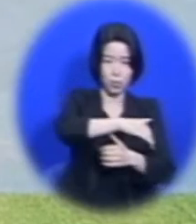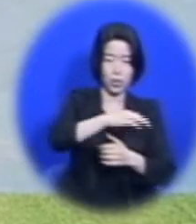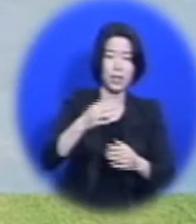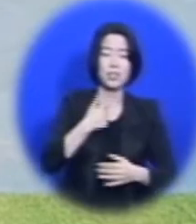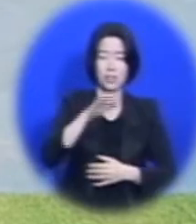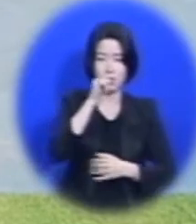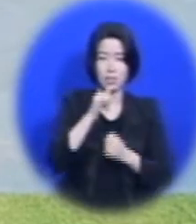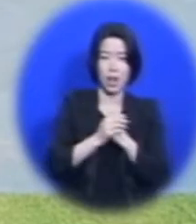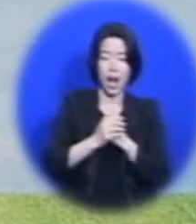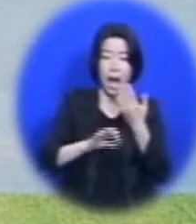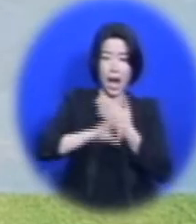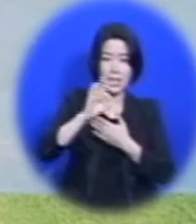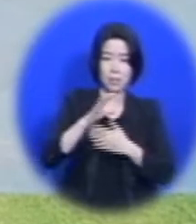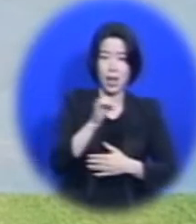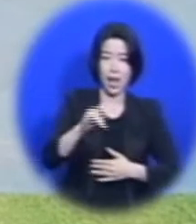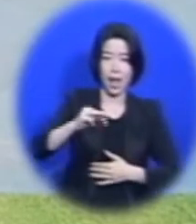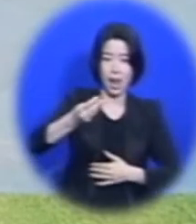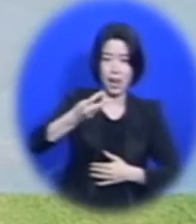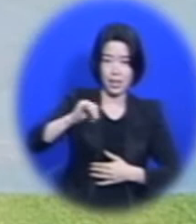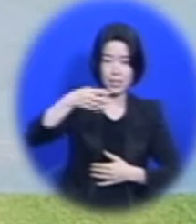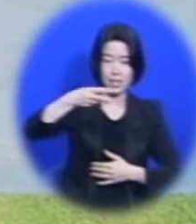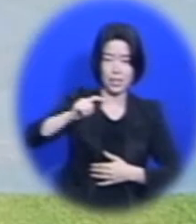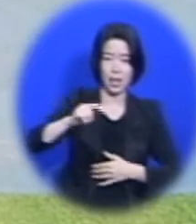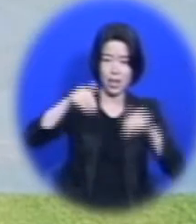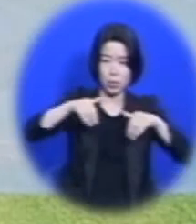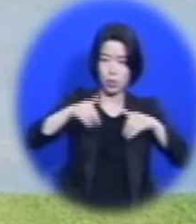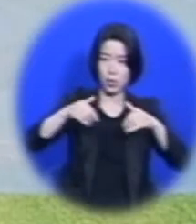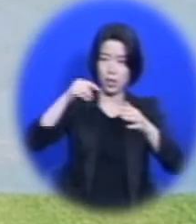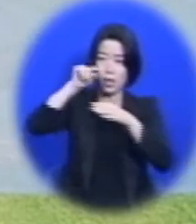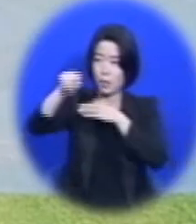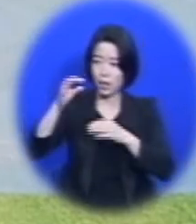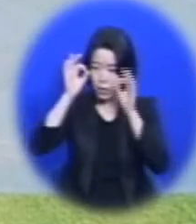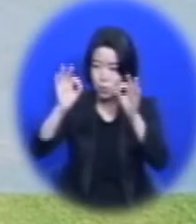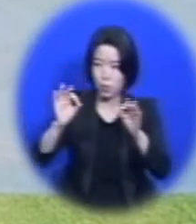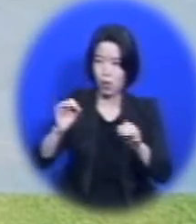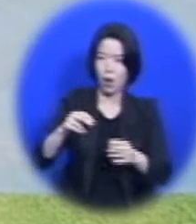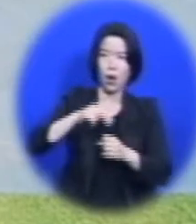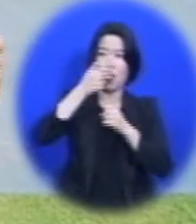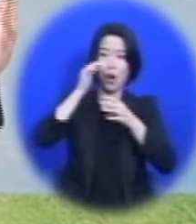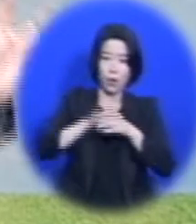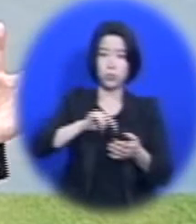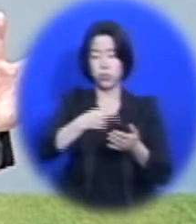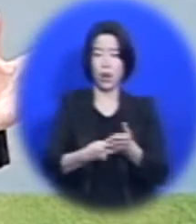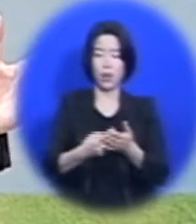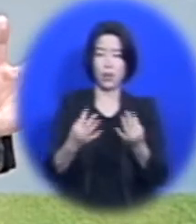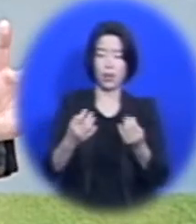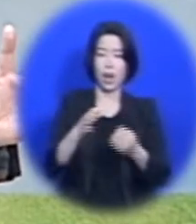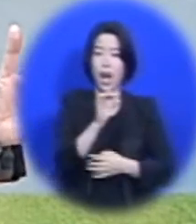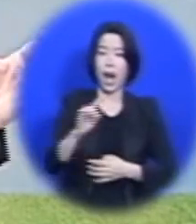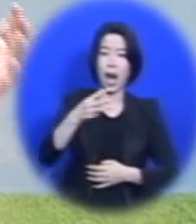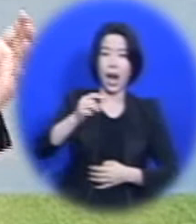아침에 엘리사의 종이 일어나서 나가 보고는 기절초풍하는 줄 알았어. 아람 군대가 빽빽이